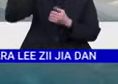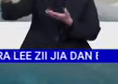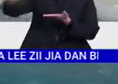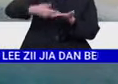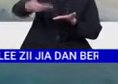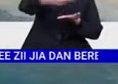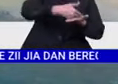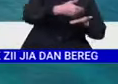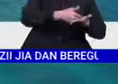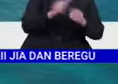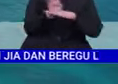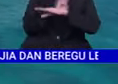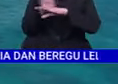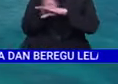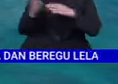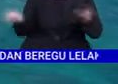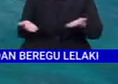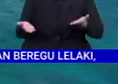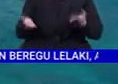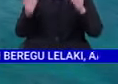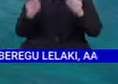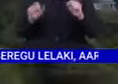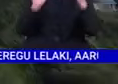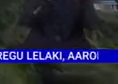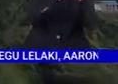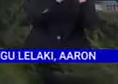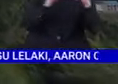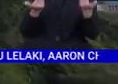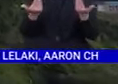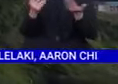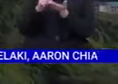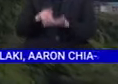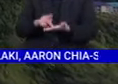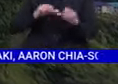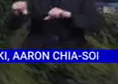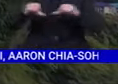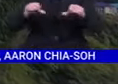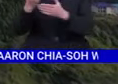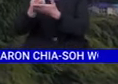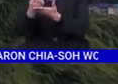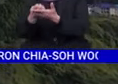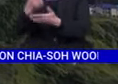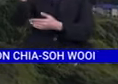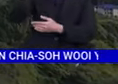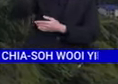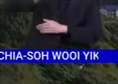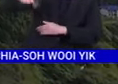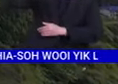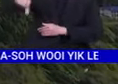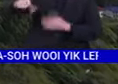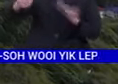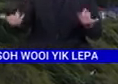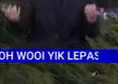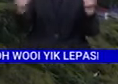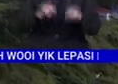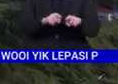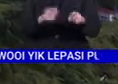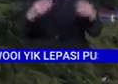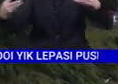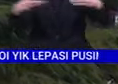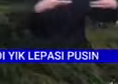daripada ahli perniagaan di negeri ini dalam menghadapi kesan terhadap activity ekonomi berikutan perang yang berlaku antara